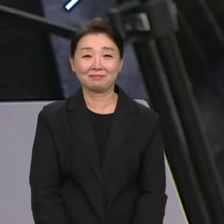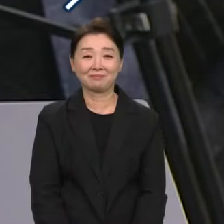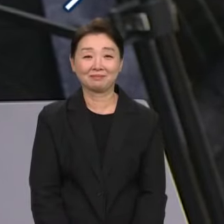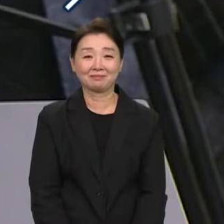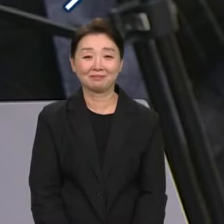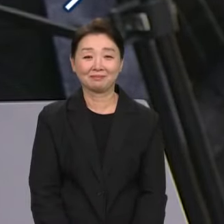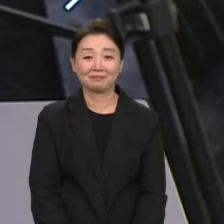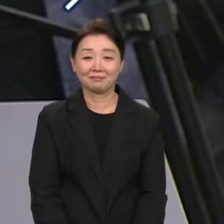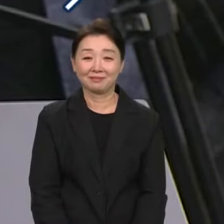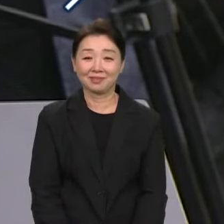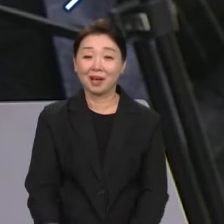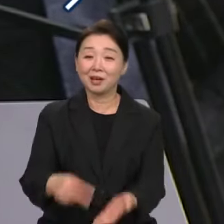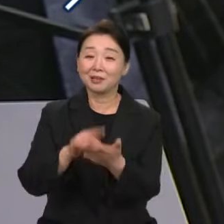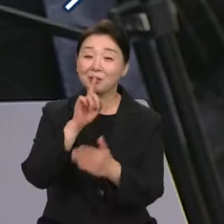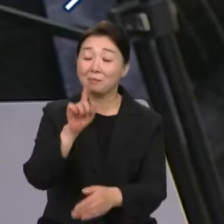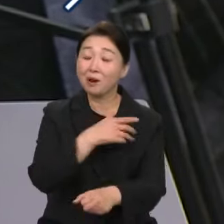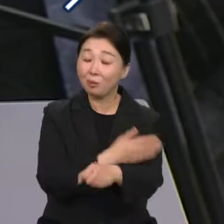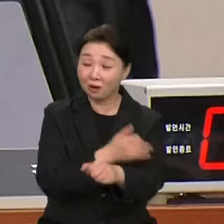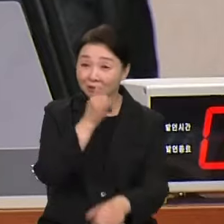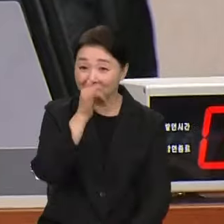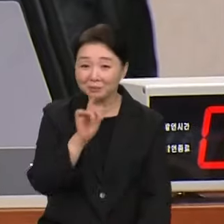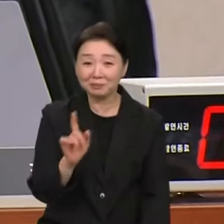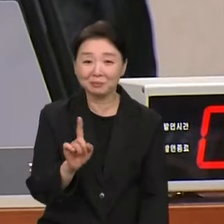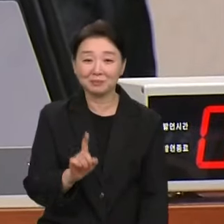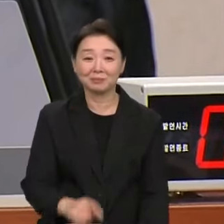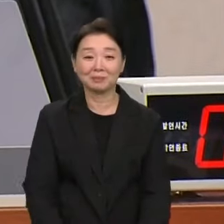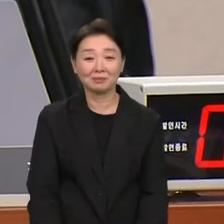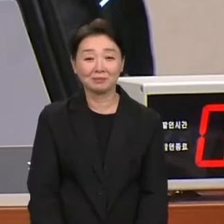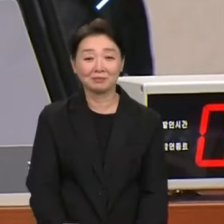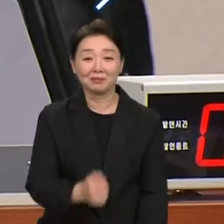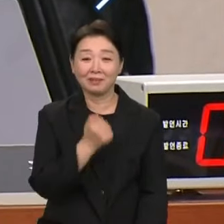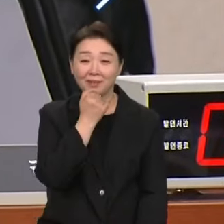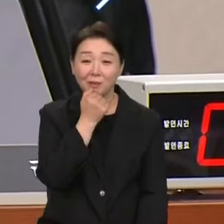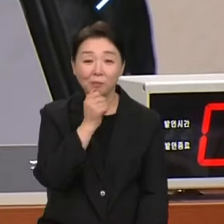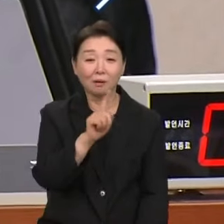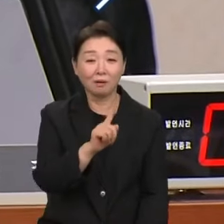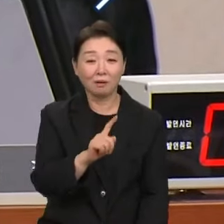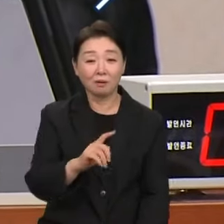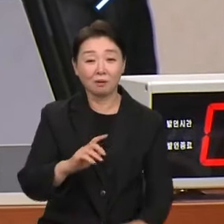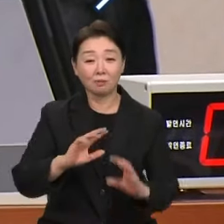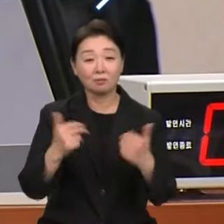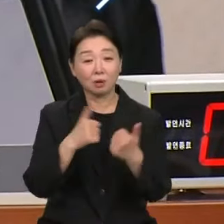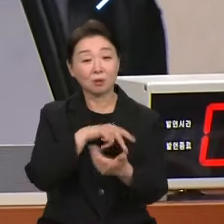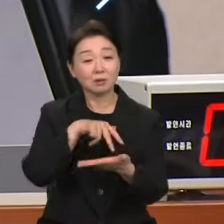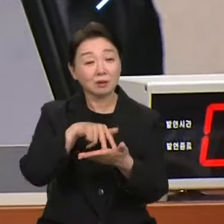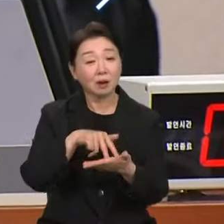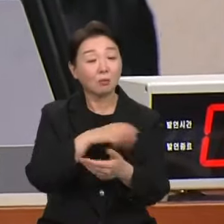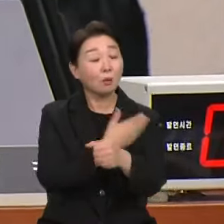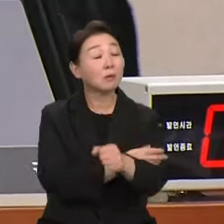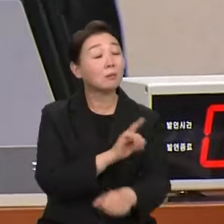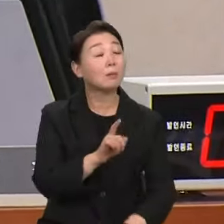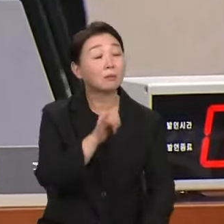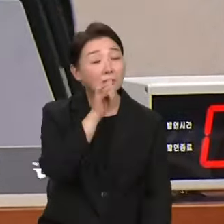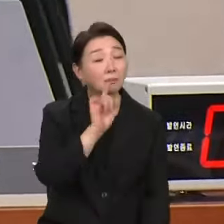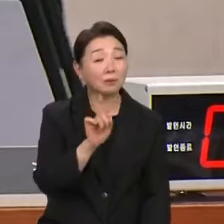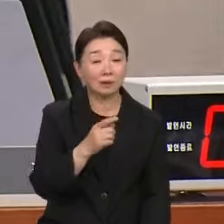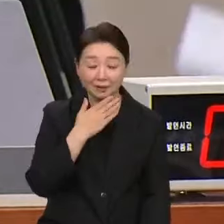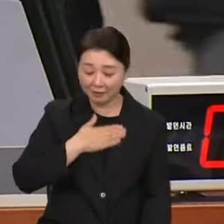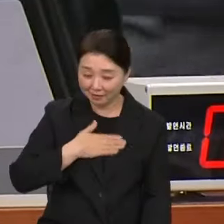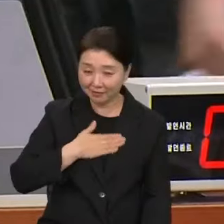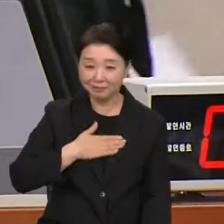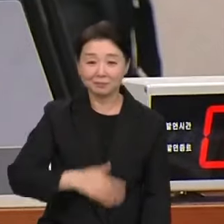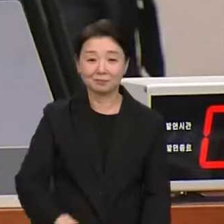아니 서 있으라고 하는 권한이 있어요? 뭐가 권한 나면 신호연은 서 있지 않을 거 권한이 어디 있습니까? 자